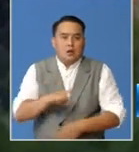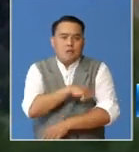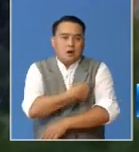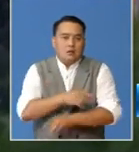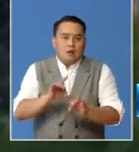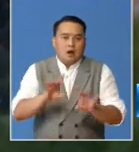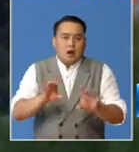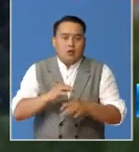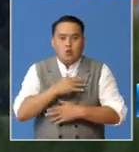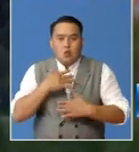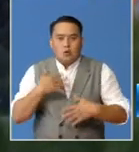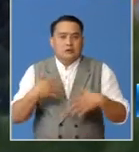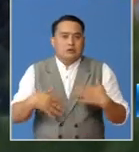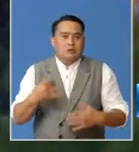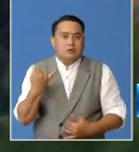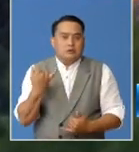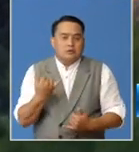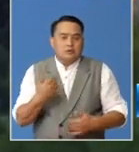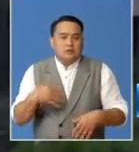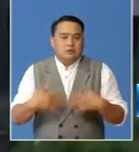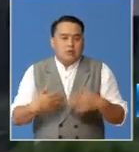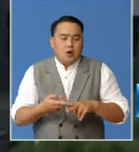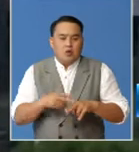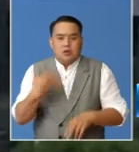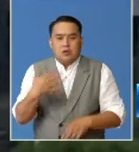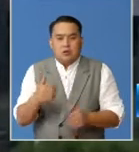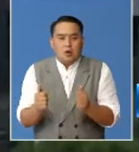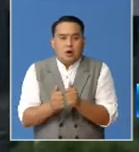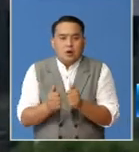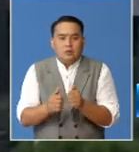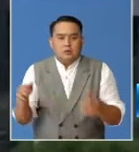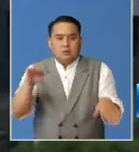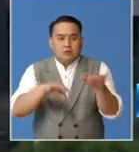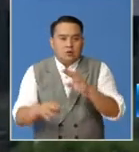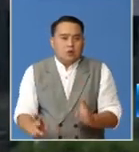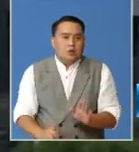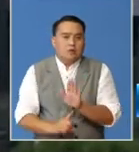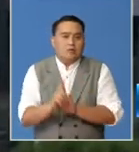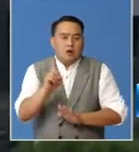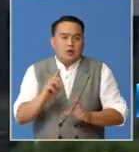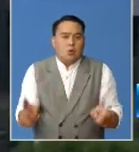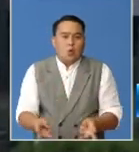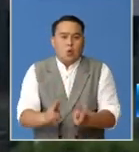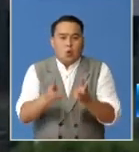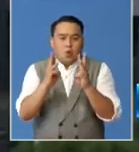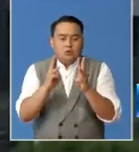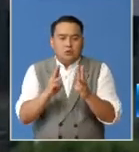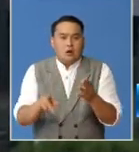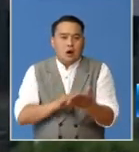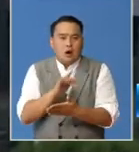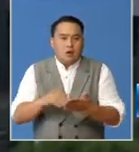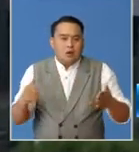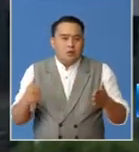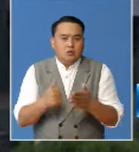айтуынша олардың көбісінің халі нашар. Жалын Афинадан 50 шақырым жердегі таулы ауданда тұтанған, бірақ лаулаған оттың түтіні қалаға дейін